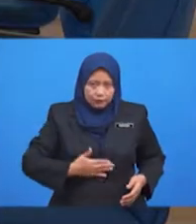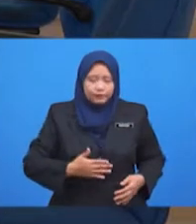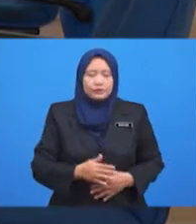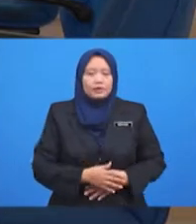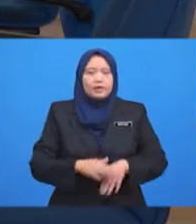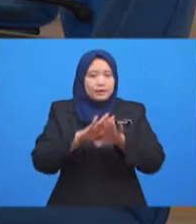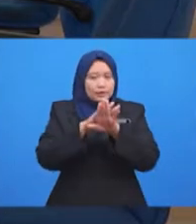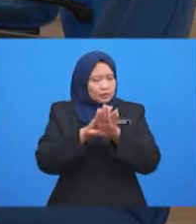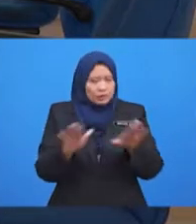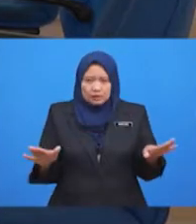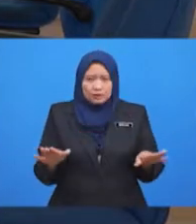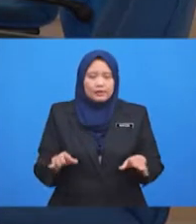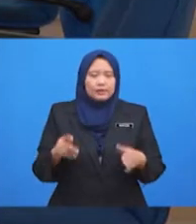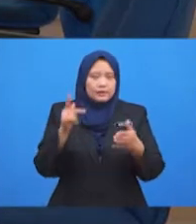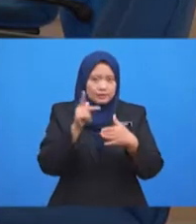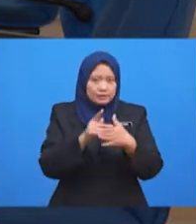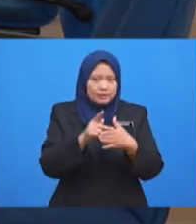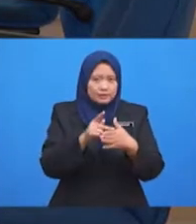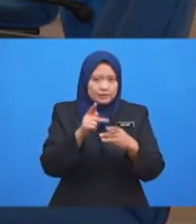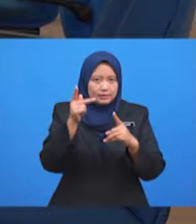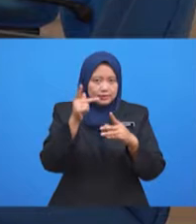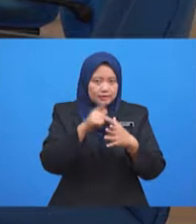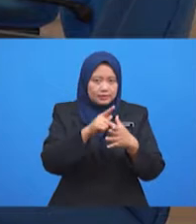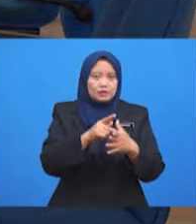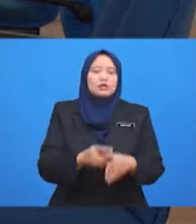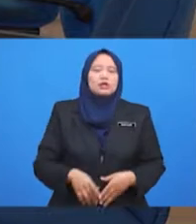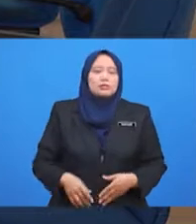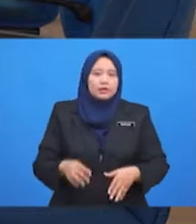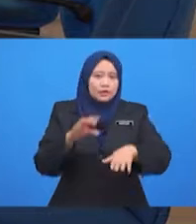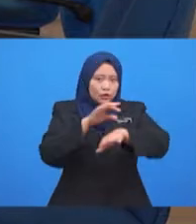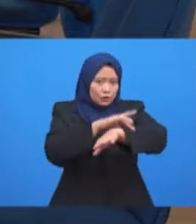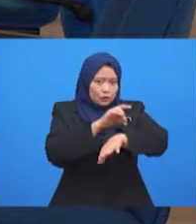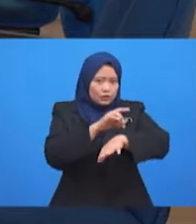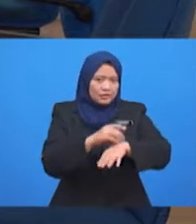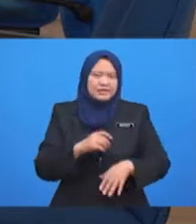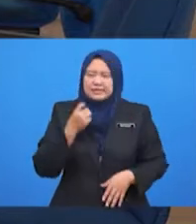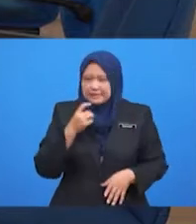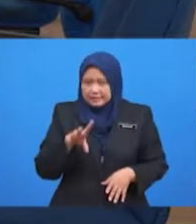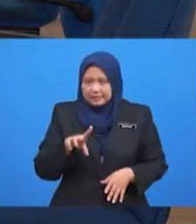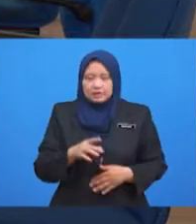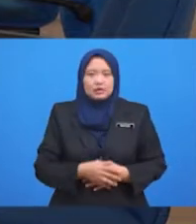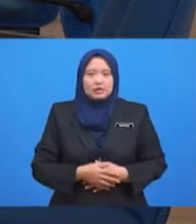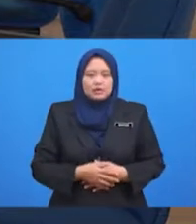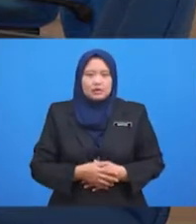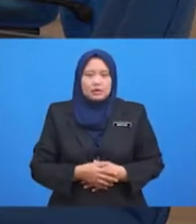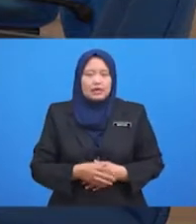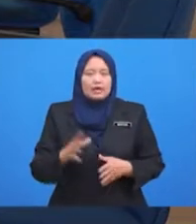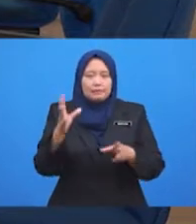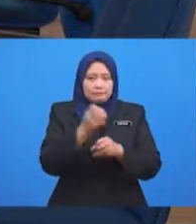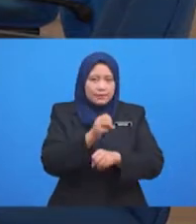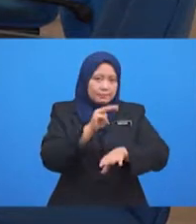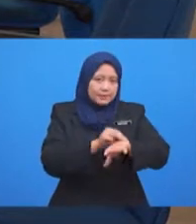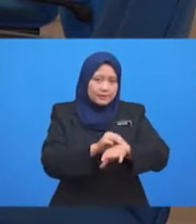Jangan terkena pada bahagian kulit yang sensitif. Proses ini mengambil masa selama 10